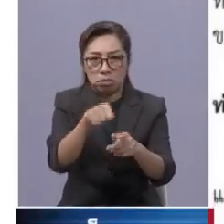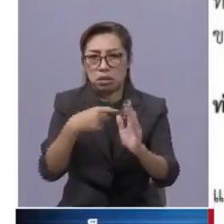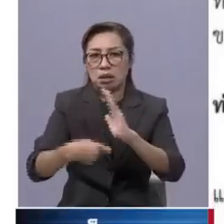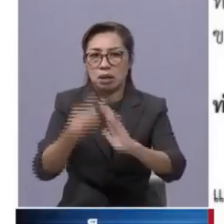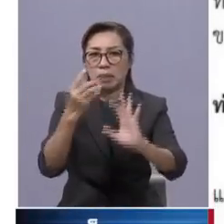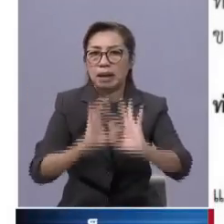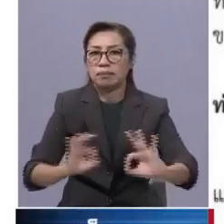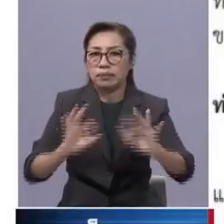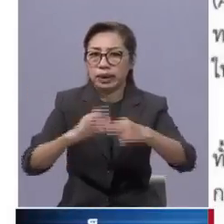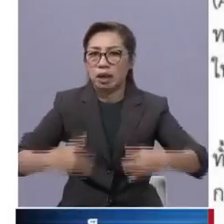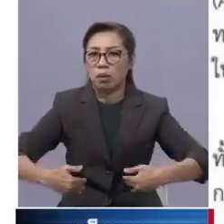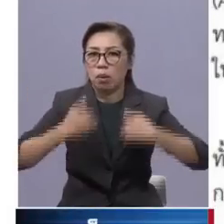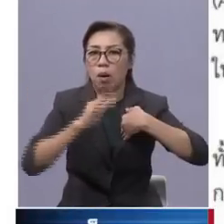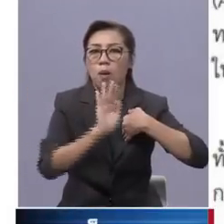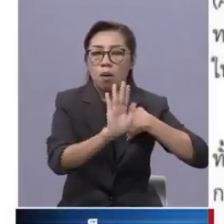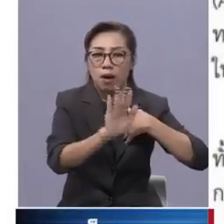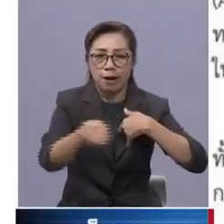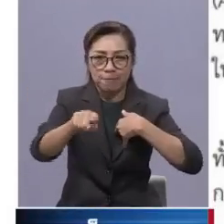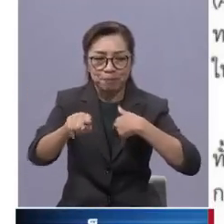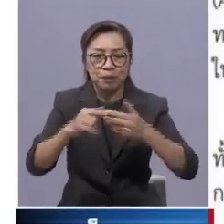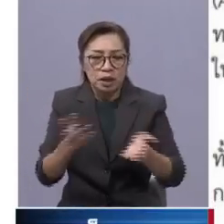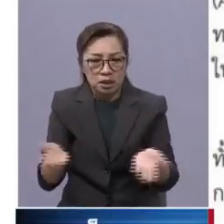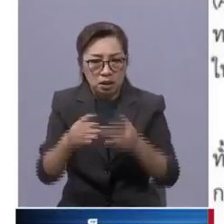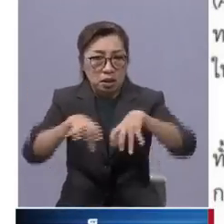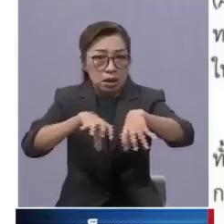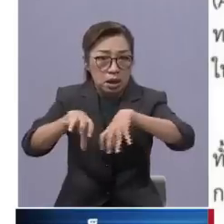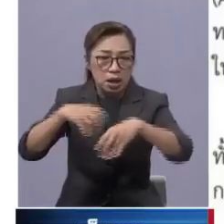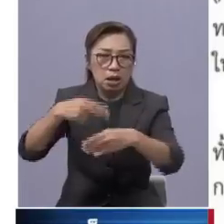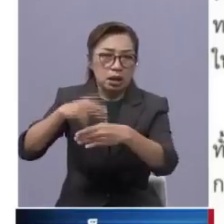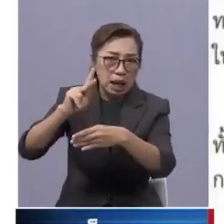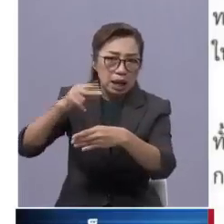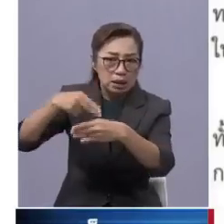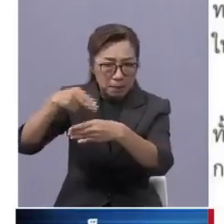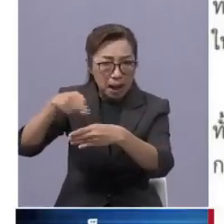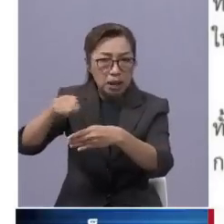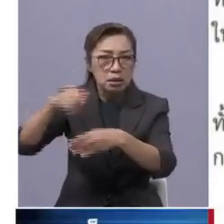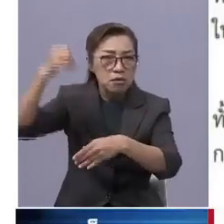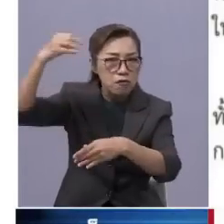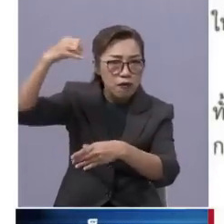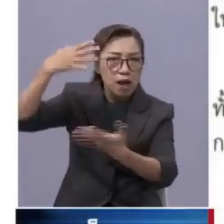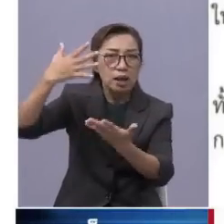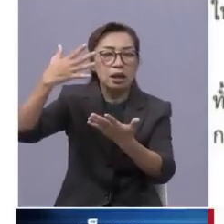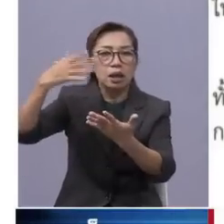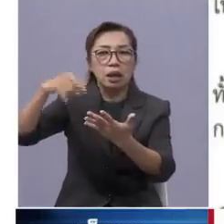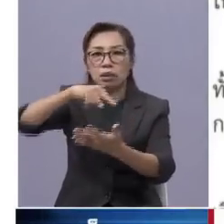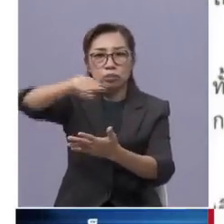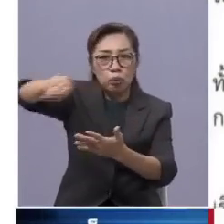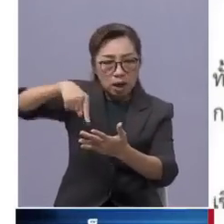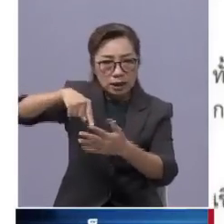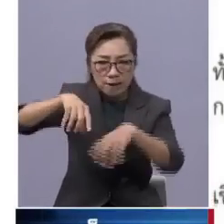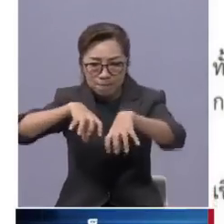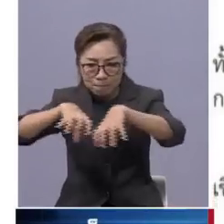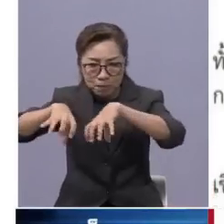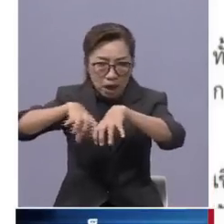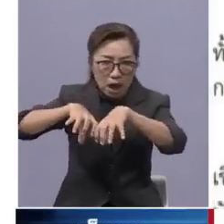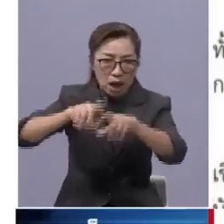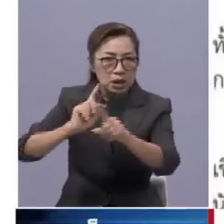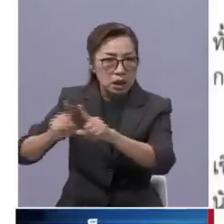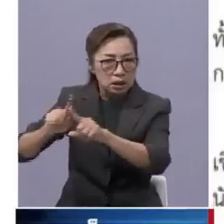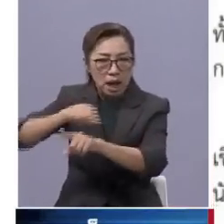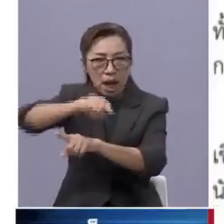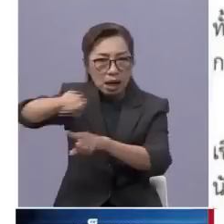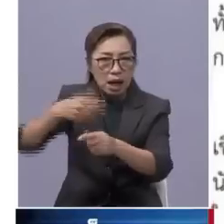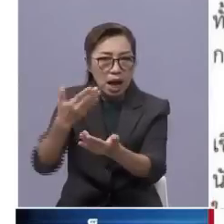รัฐบาลจะสนับสนุนให้เกิดการบริหารจัดการราคาพลังงานทั้งค่าไฟฟ้าค่าก๊าซหุงต้ม และค่าน้ำมันเชื้อเ